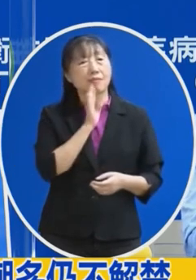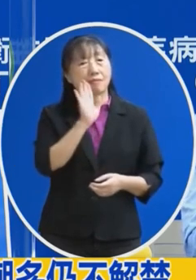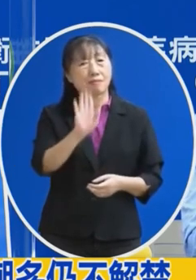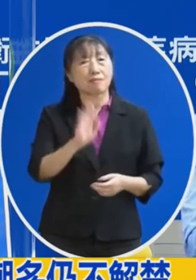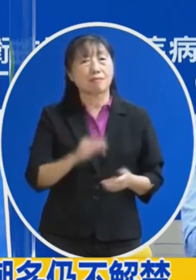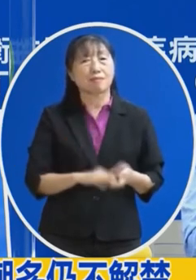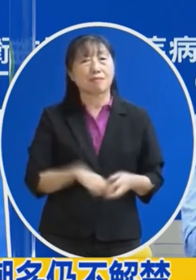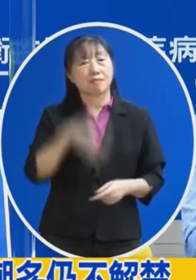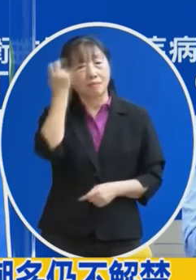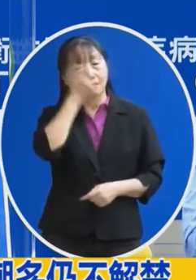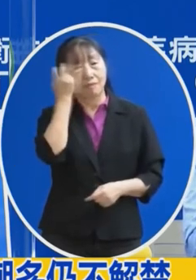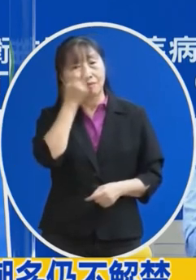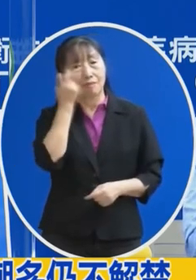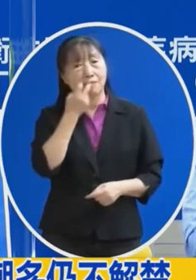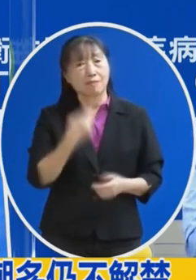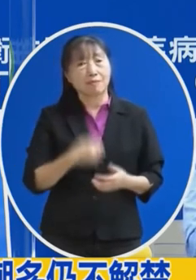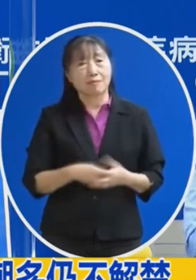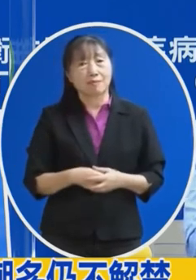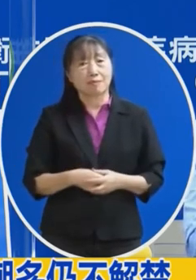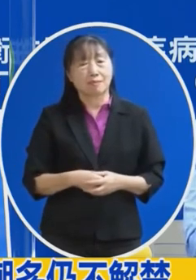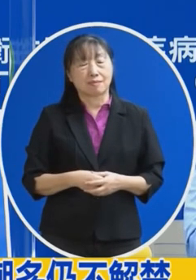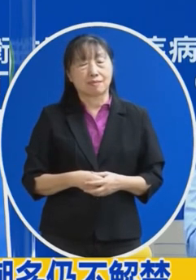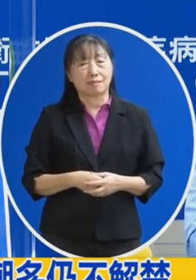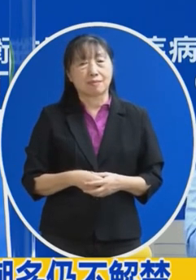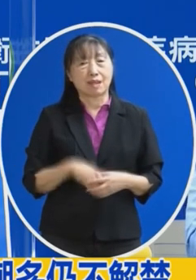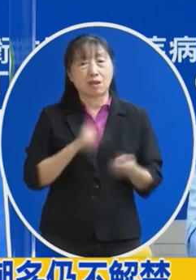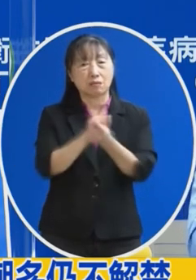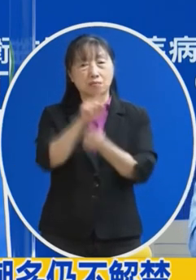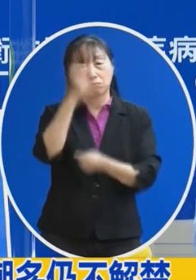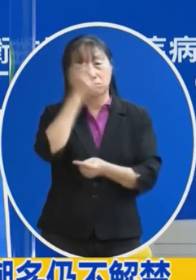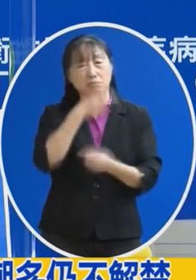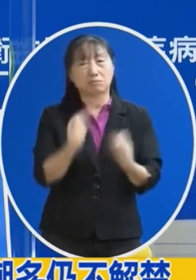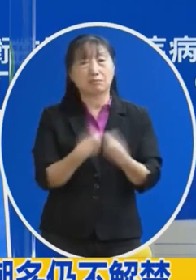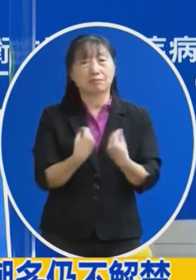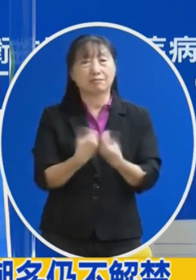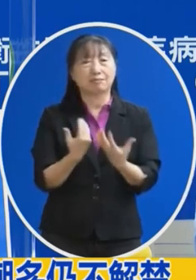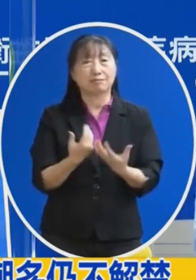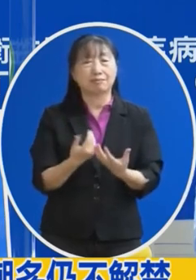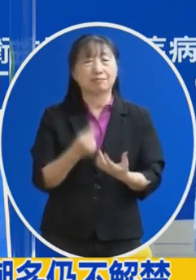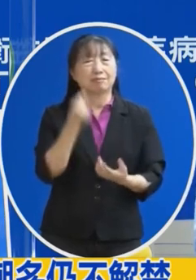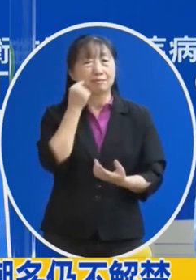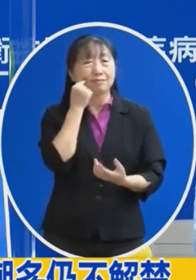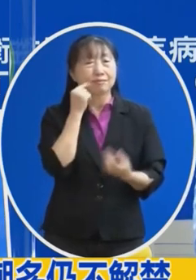些哈检验上面，所以这里面大概很难